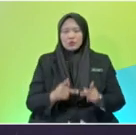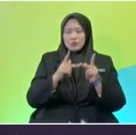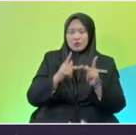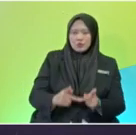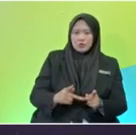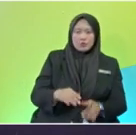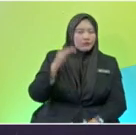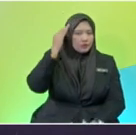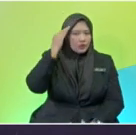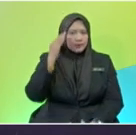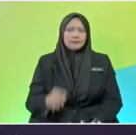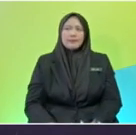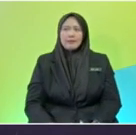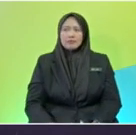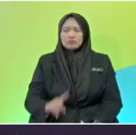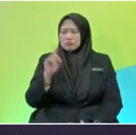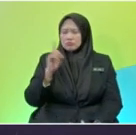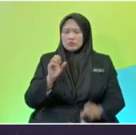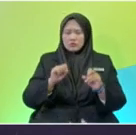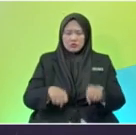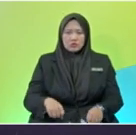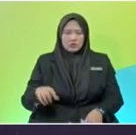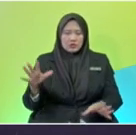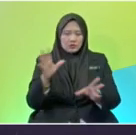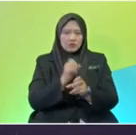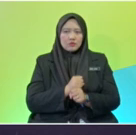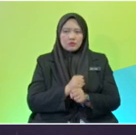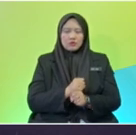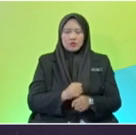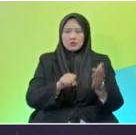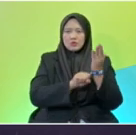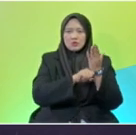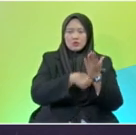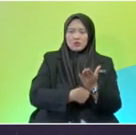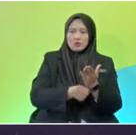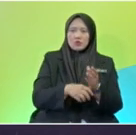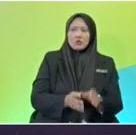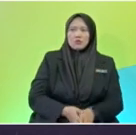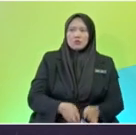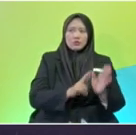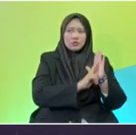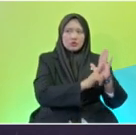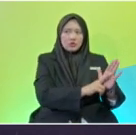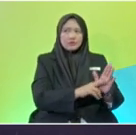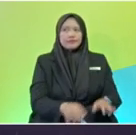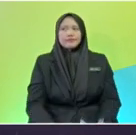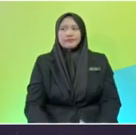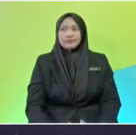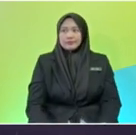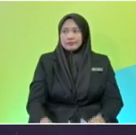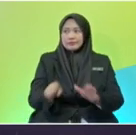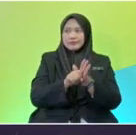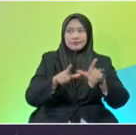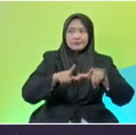Di manakah mereka boleh layari eh sumber rujukan kalau mereka ingin mendapatkan lagi ee pengukuhan selain daripada Activity yang mereka boleh lakukan